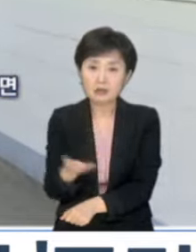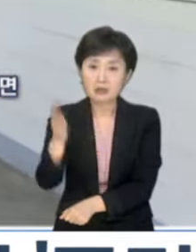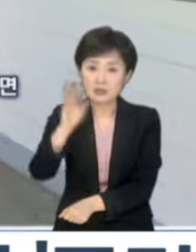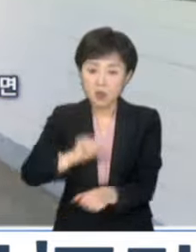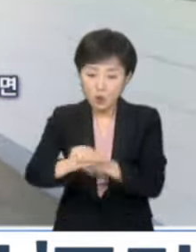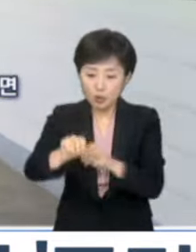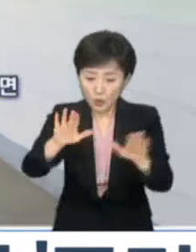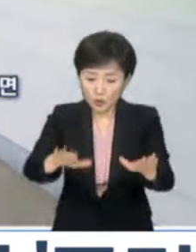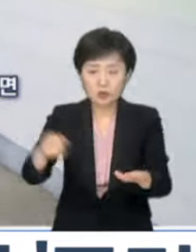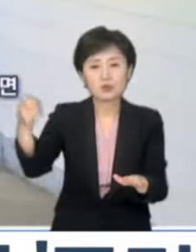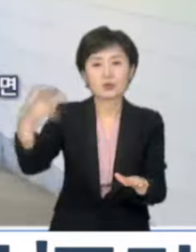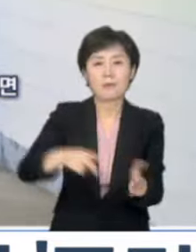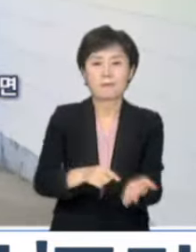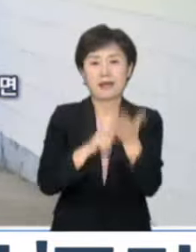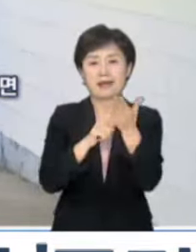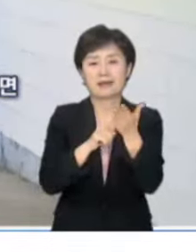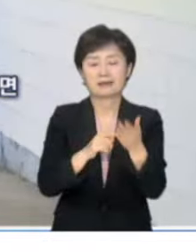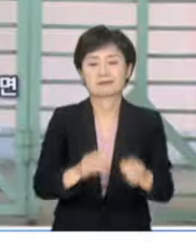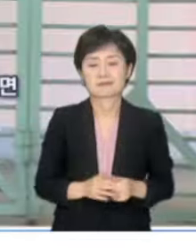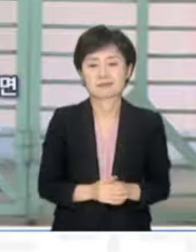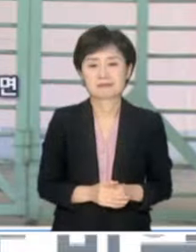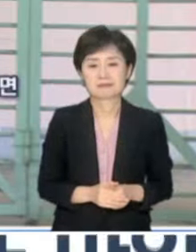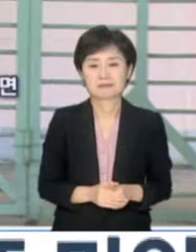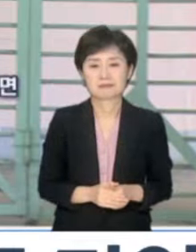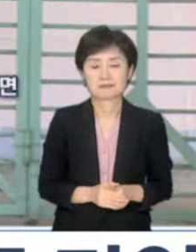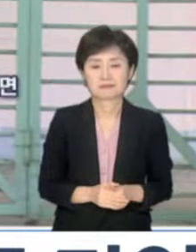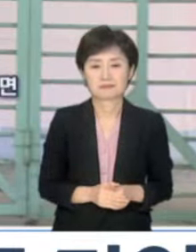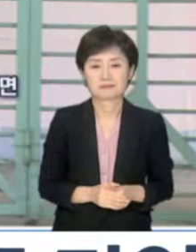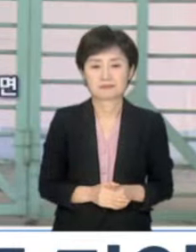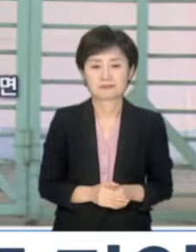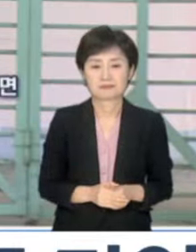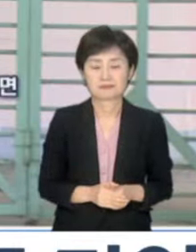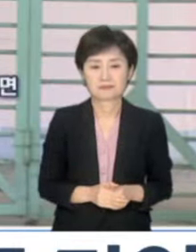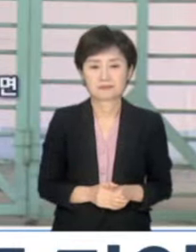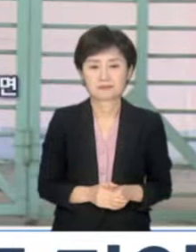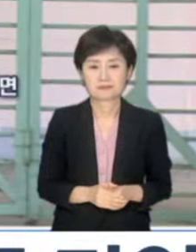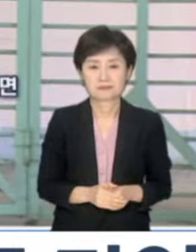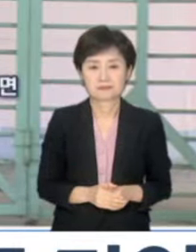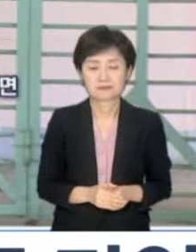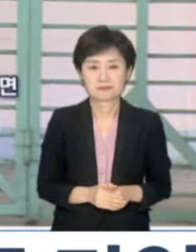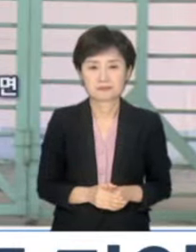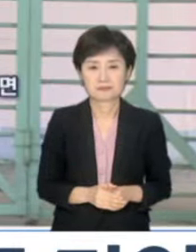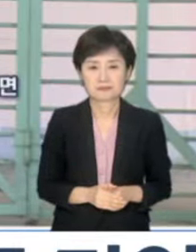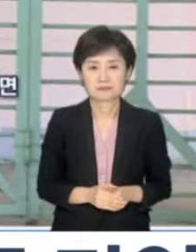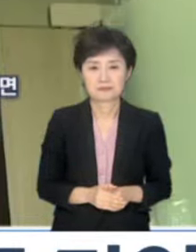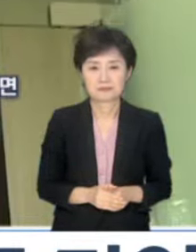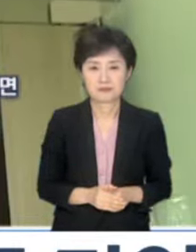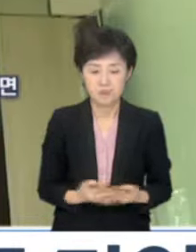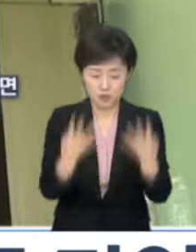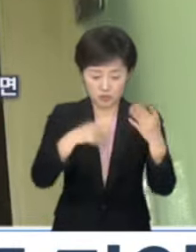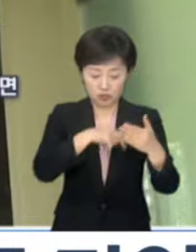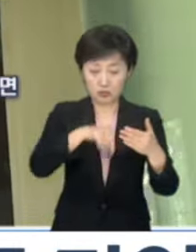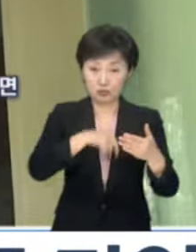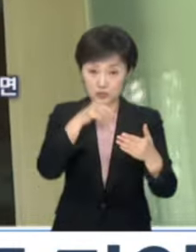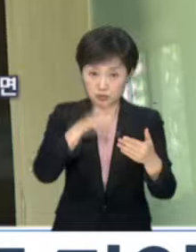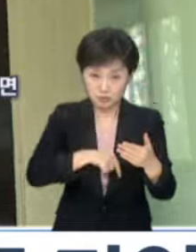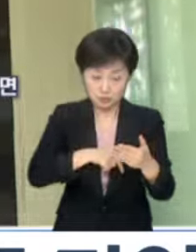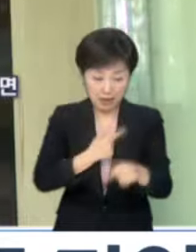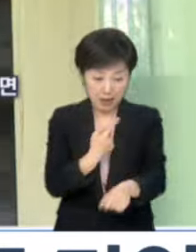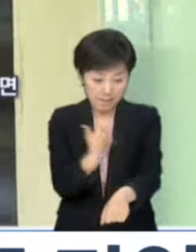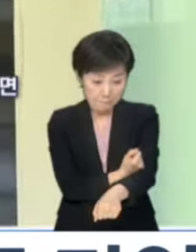불구하고 또다시 이런 사태가 발생을 한 것이라 예. 사실 우려가 크고요. 이 문제는 사실은 구치소 내에서 이루어졌다는